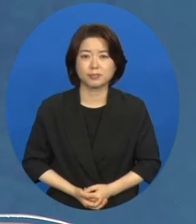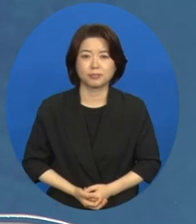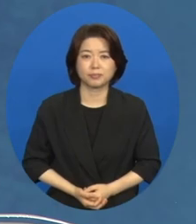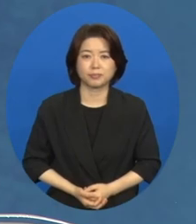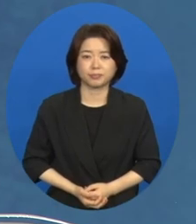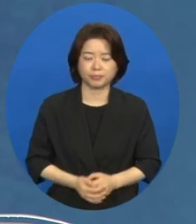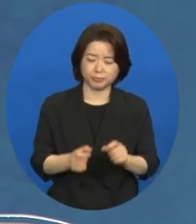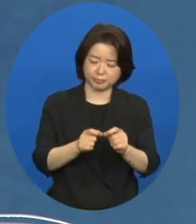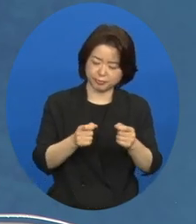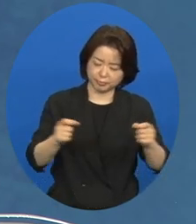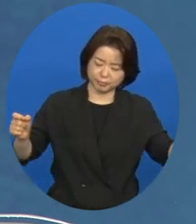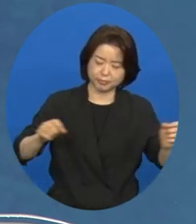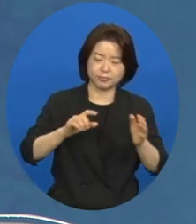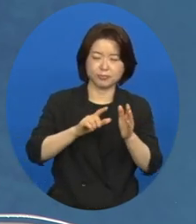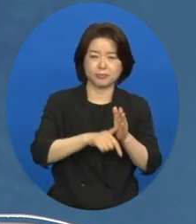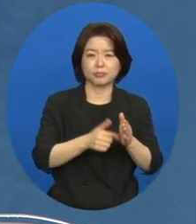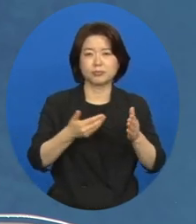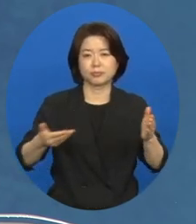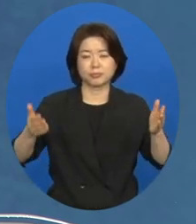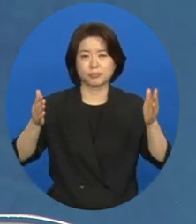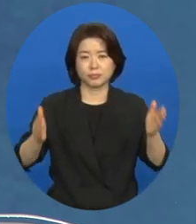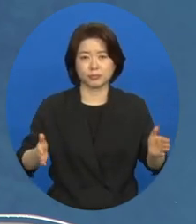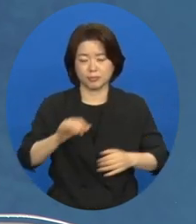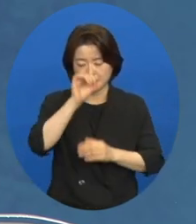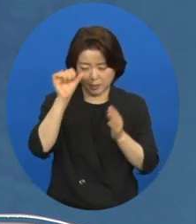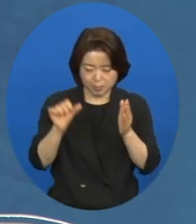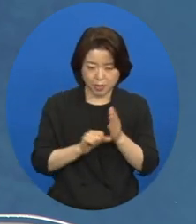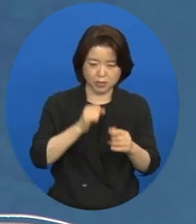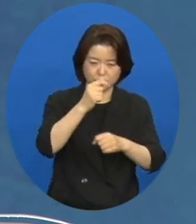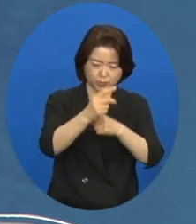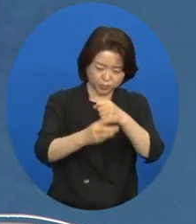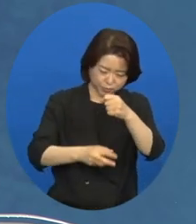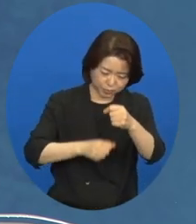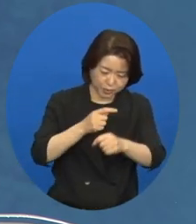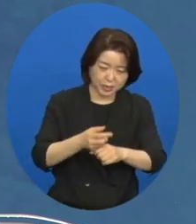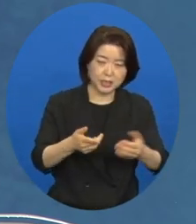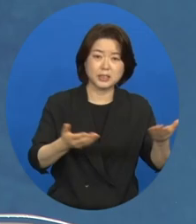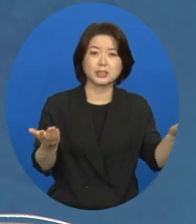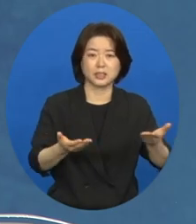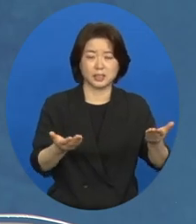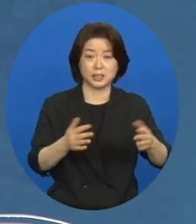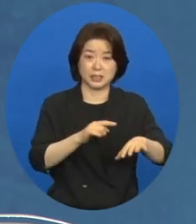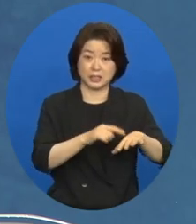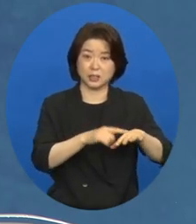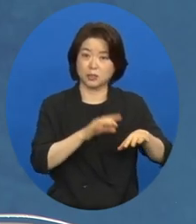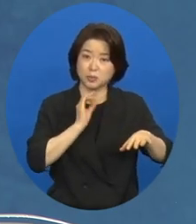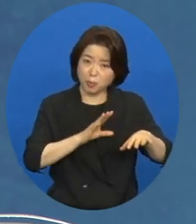긴 세월 평생을 수십 년에 걸쳐서 그 일을 했는데 어디 손만 그랬겠습니까?